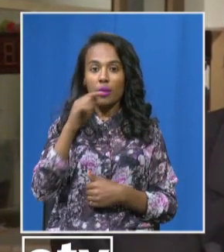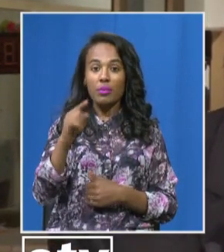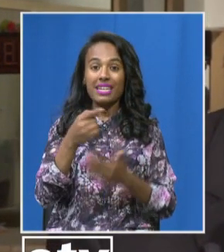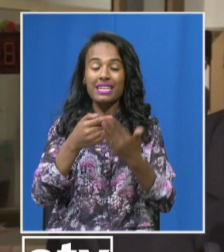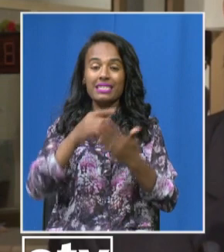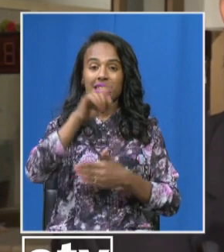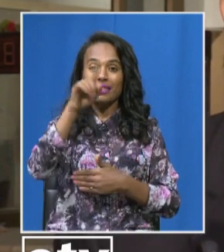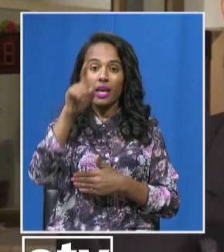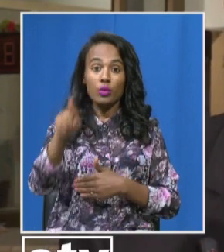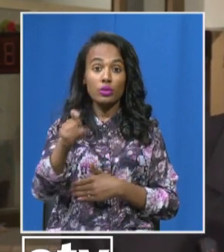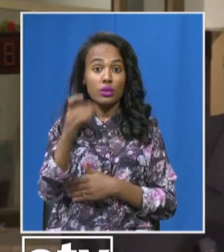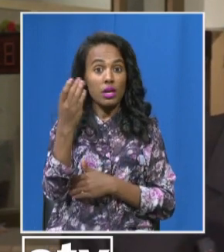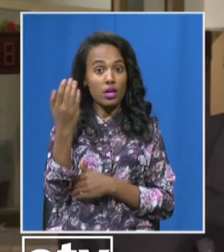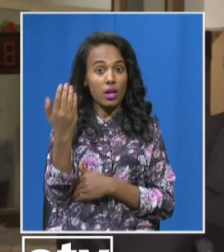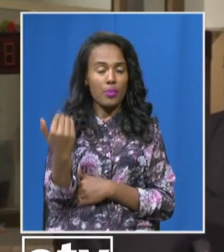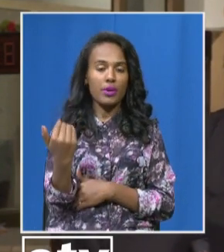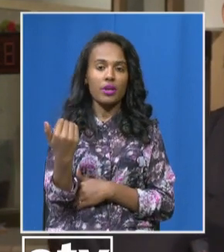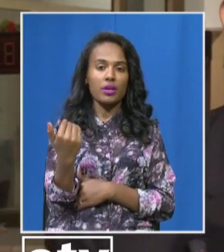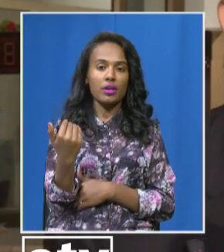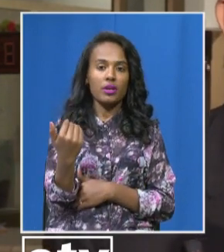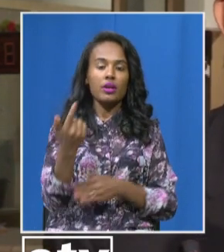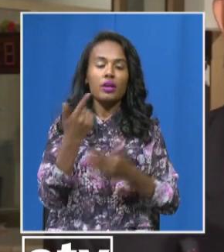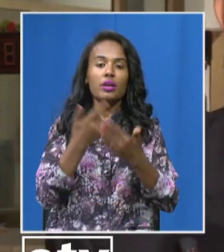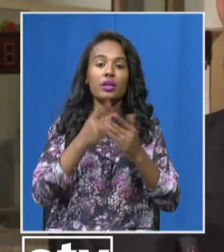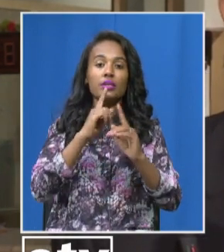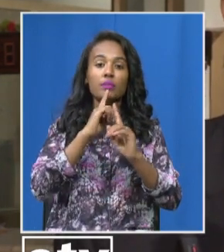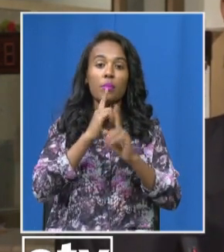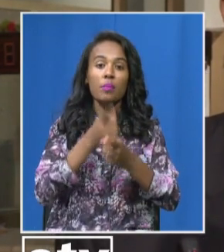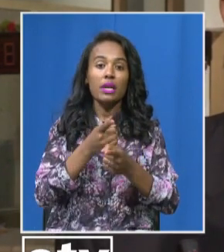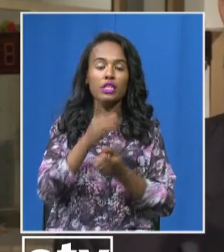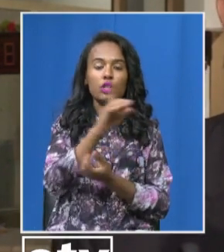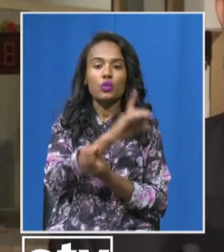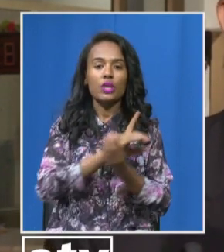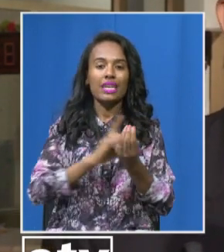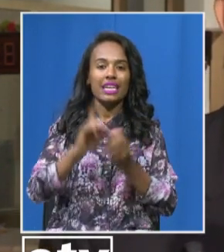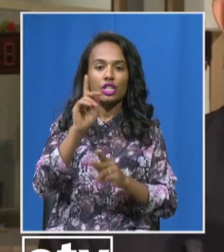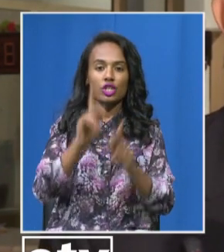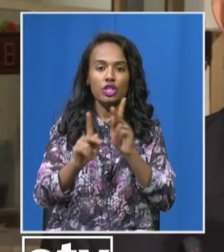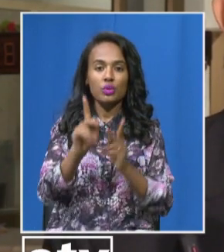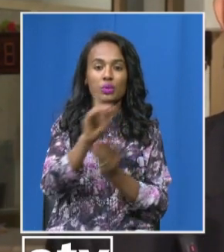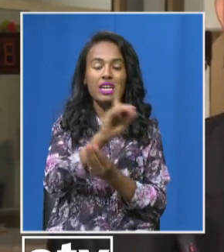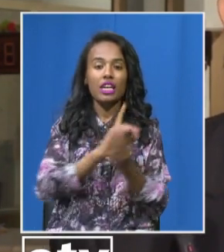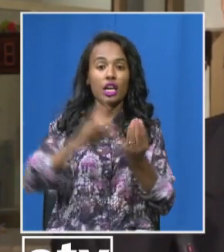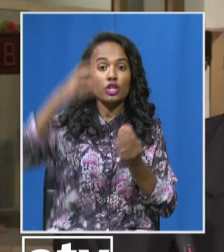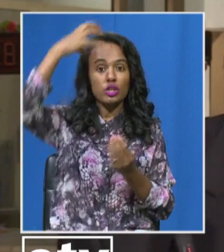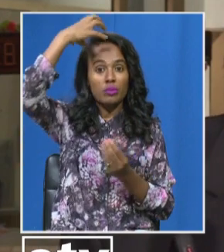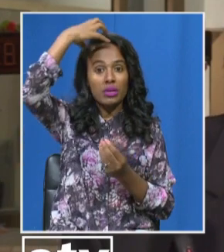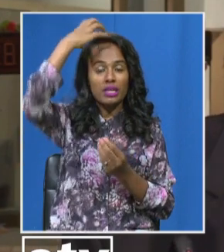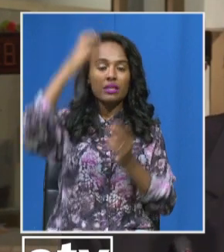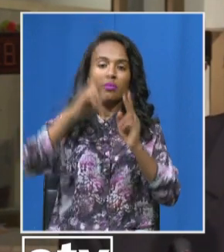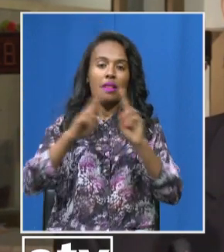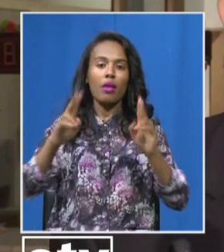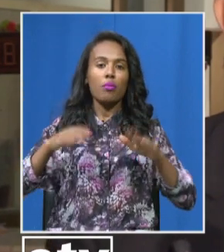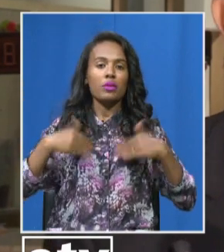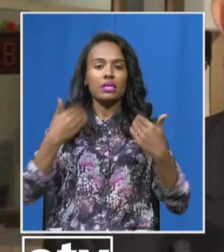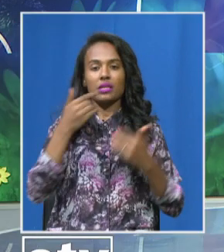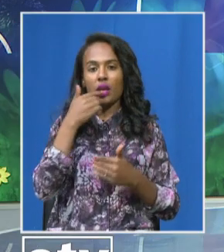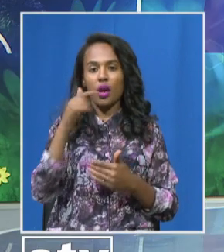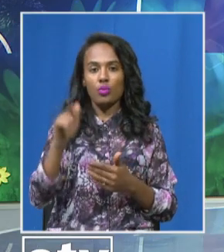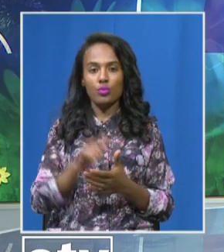እነዚህን ጥያቄዎችን ጠይቅ ነበር። እነዚህ በመመለሳቸው የክልላችን ህዝብም የክልላችን መንግስትም እጅግ በጣም ደስተኛ